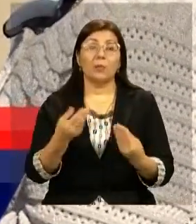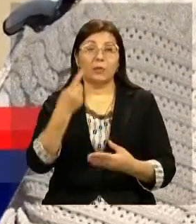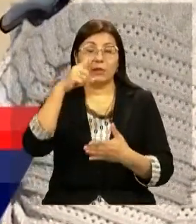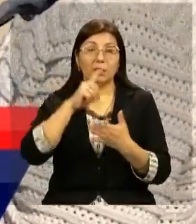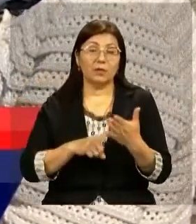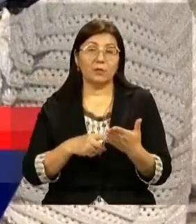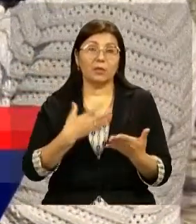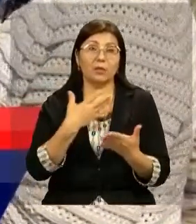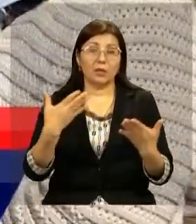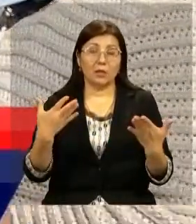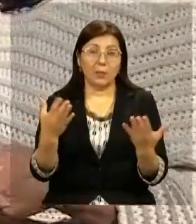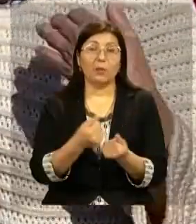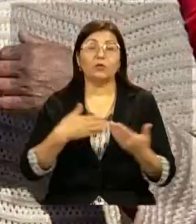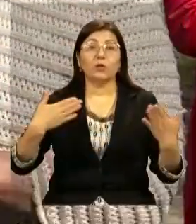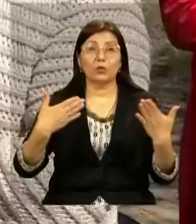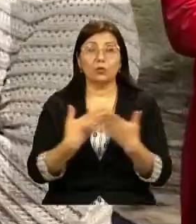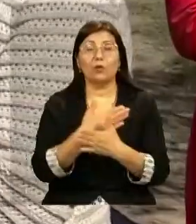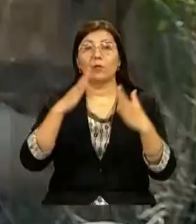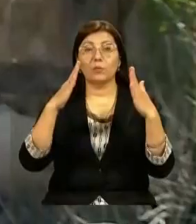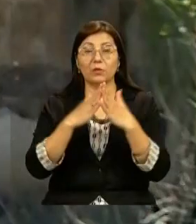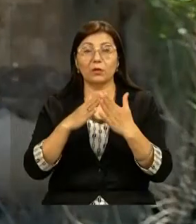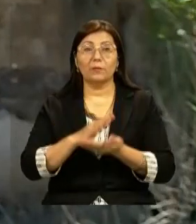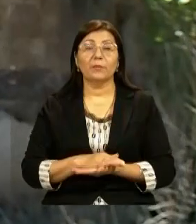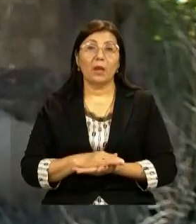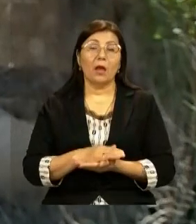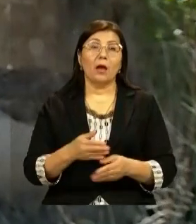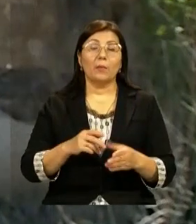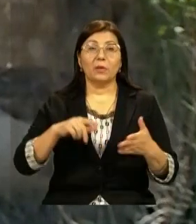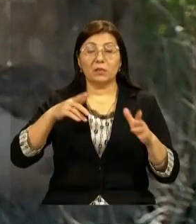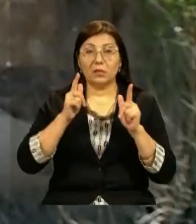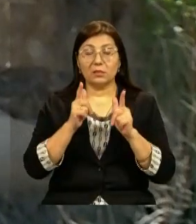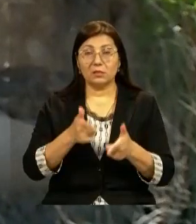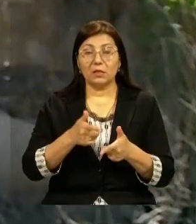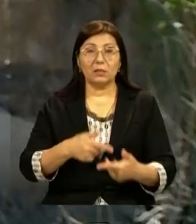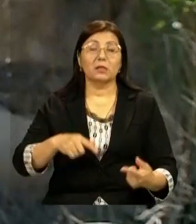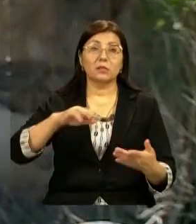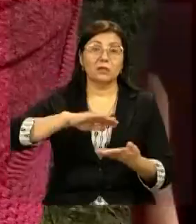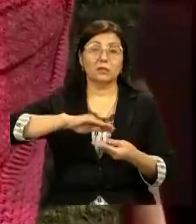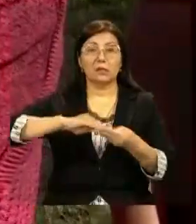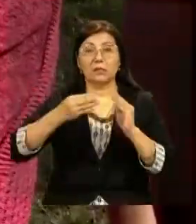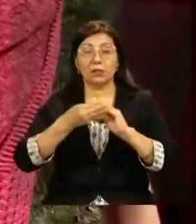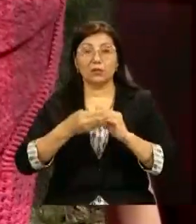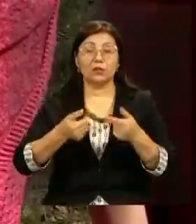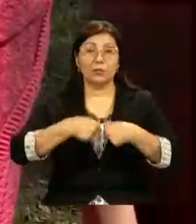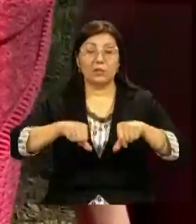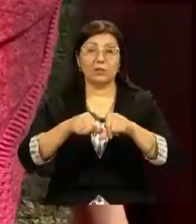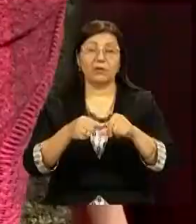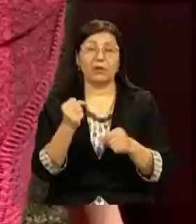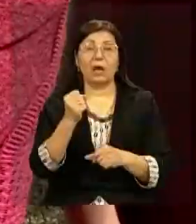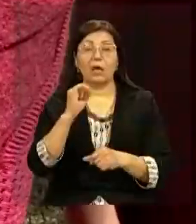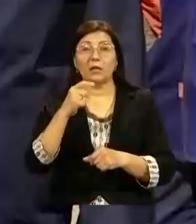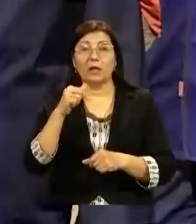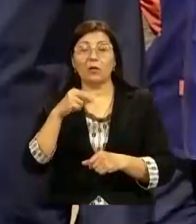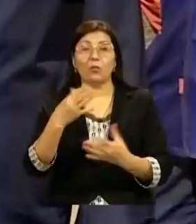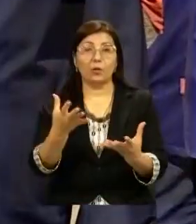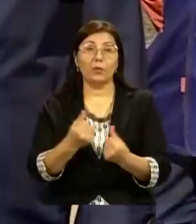получить новое жилье в многоквартирном благоустроенном доме. В целом, согласно заключению оценочной комиссии, дом признан аварийным. Айнагуль Ишниязова уже получила